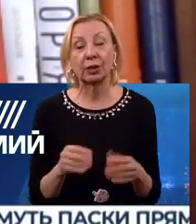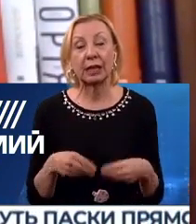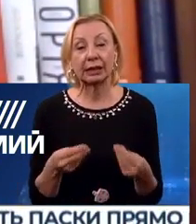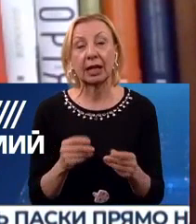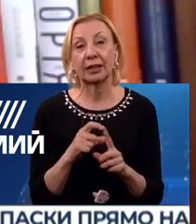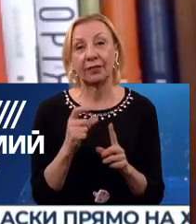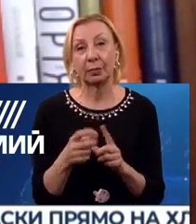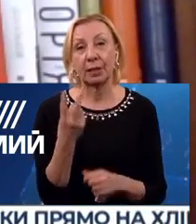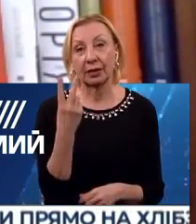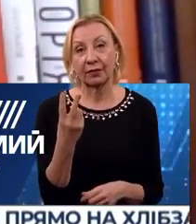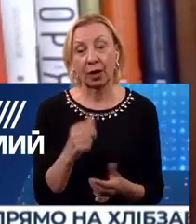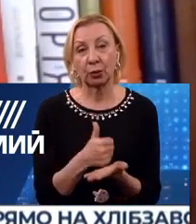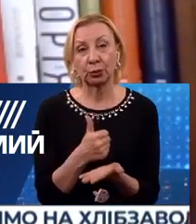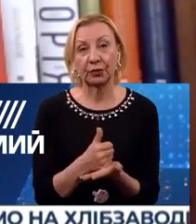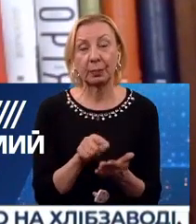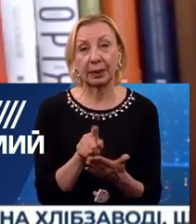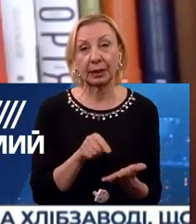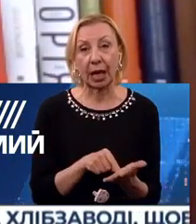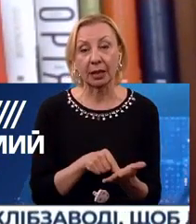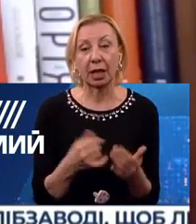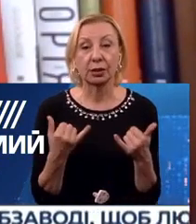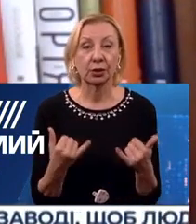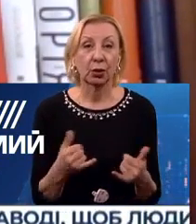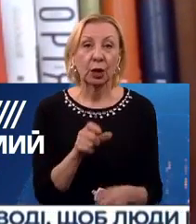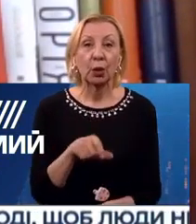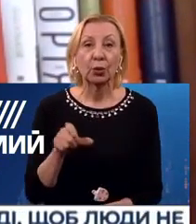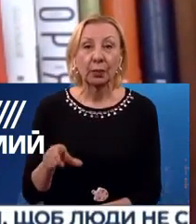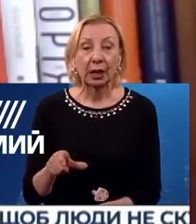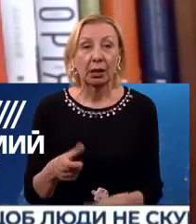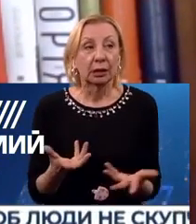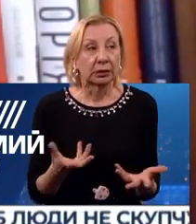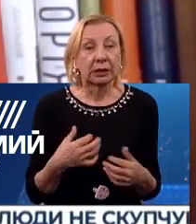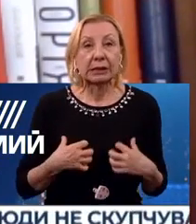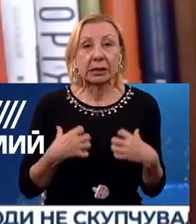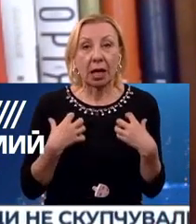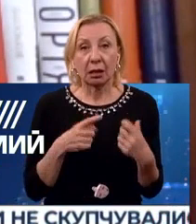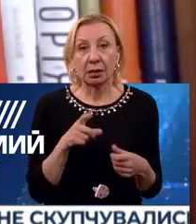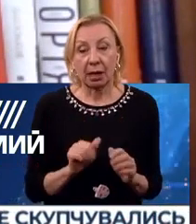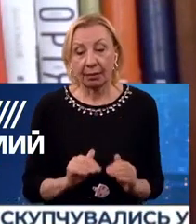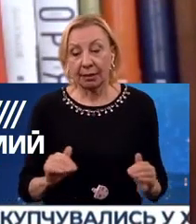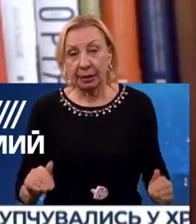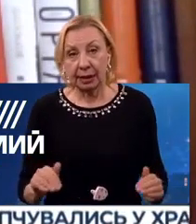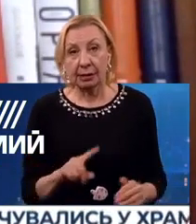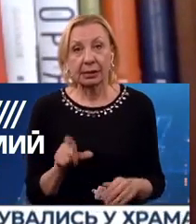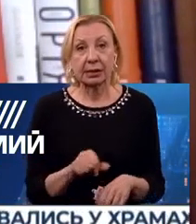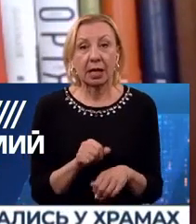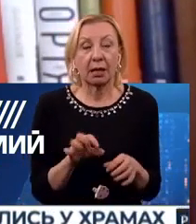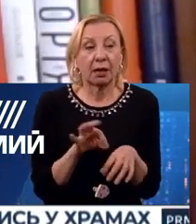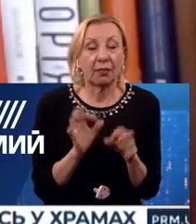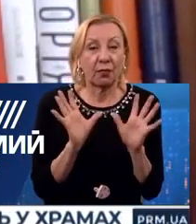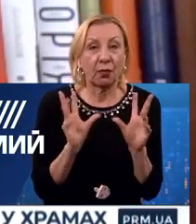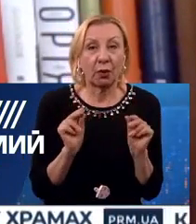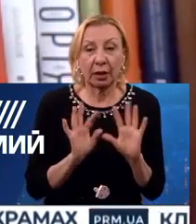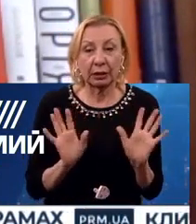відповідь на два ключові питання. Сьогодні людьми фактично керує страх. Страх за своїх дітей, страх захворіти,